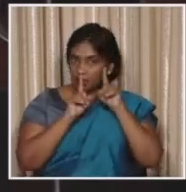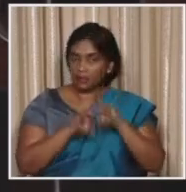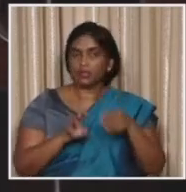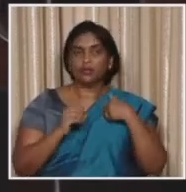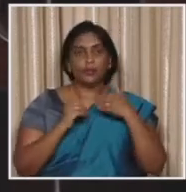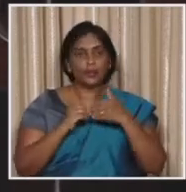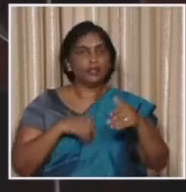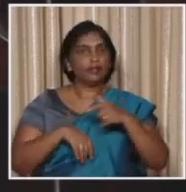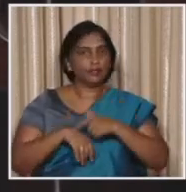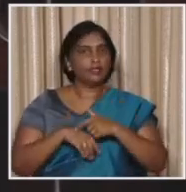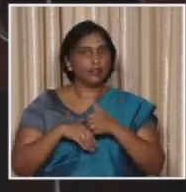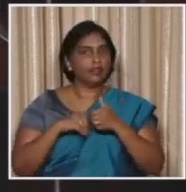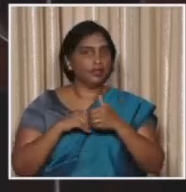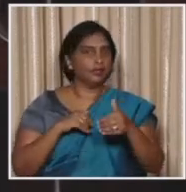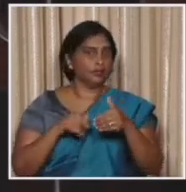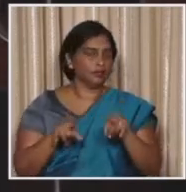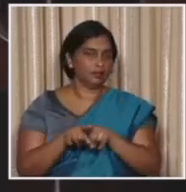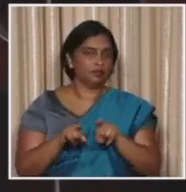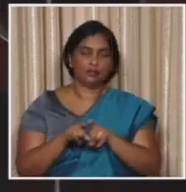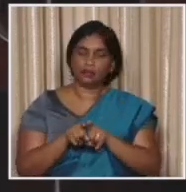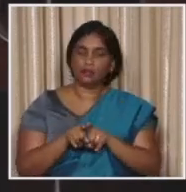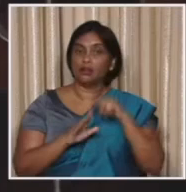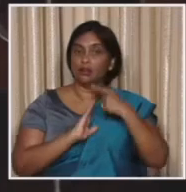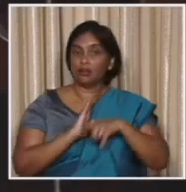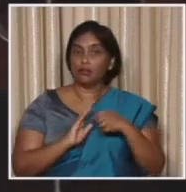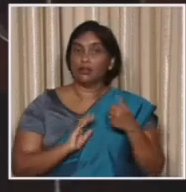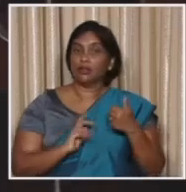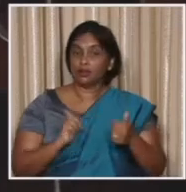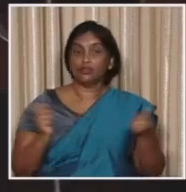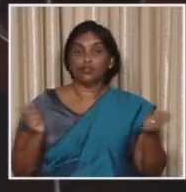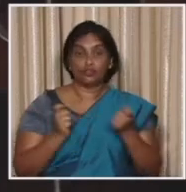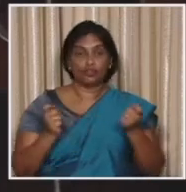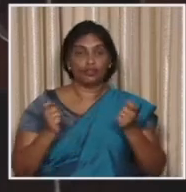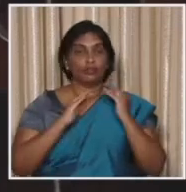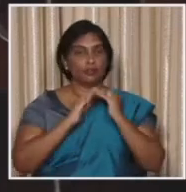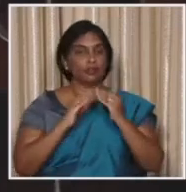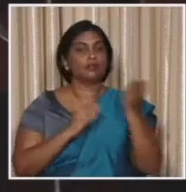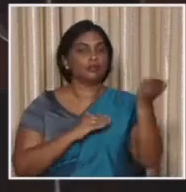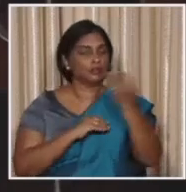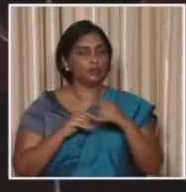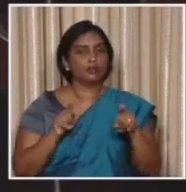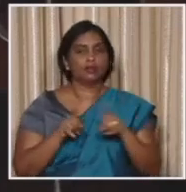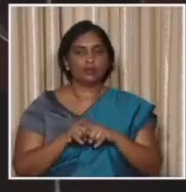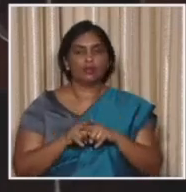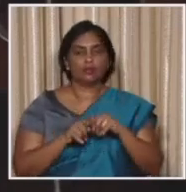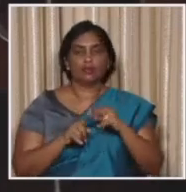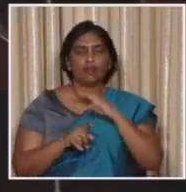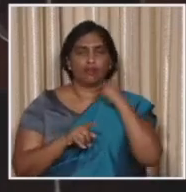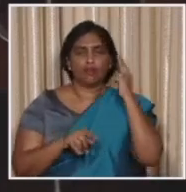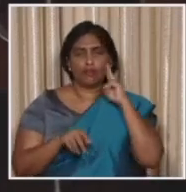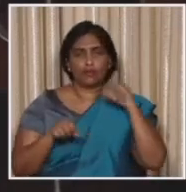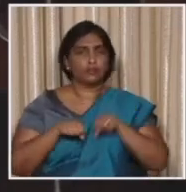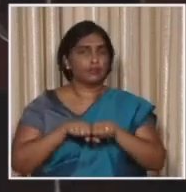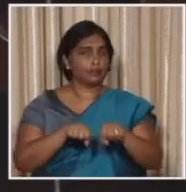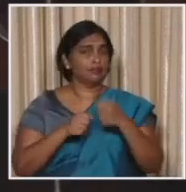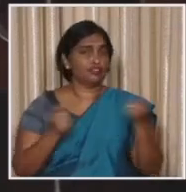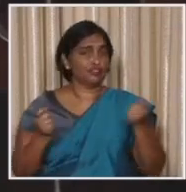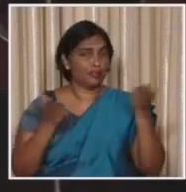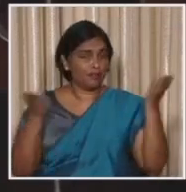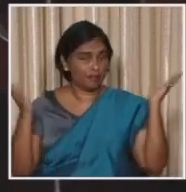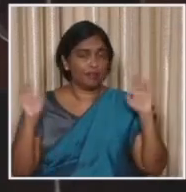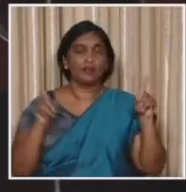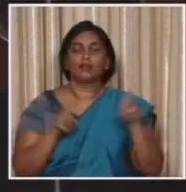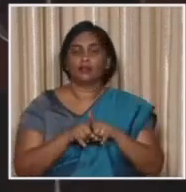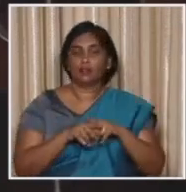මම ඇහුවේ ආපු නිලධාරින්ගෙන් දැන් ලංකාවේ සුපිරි වෙළඳසැල් ජාලයක් තියෙනවා. කාගිල්ස් එක ගත්තොත් 500කට වැඩි අවුට්ලට්ස් තියෙනවා.